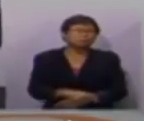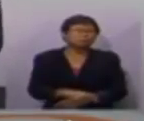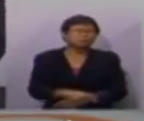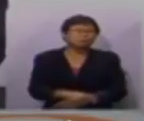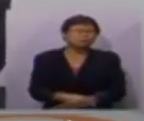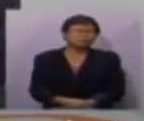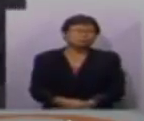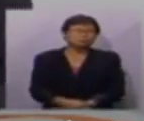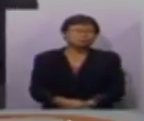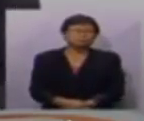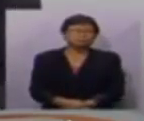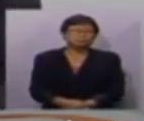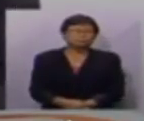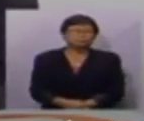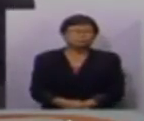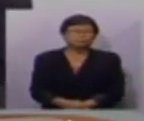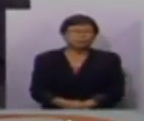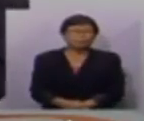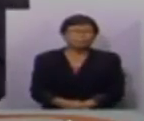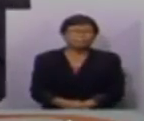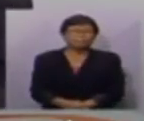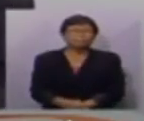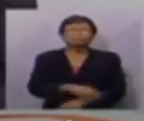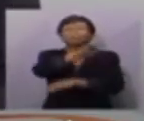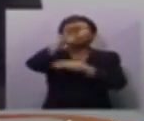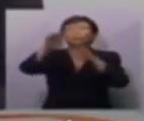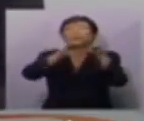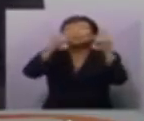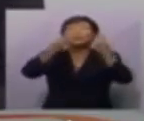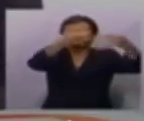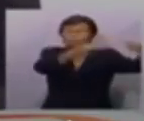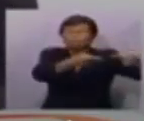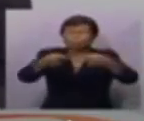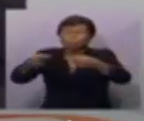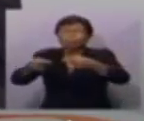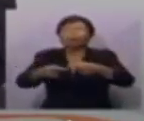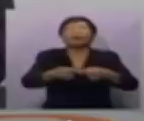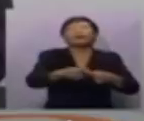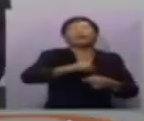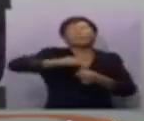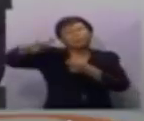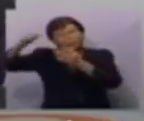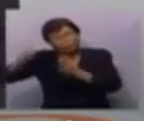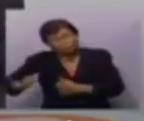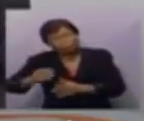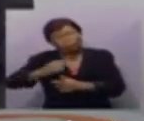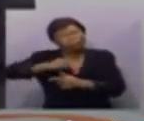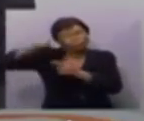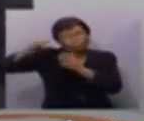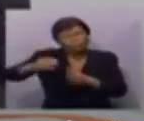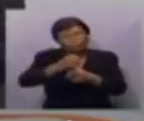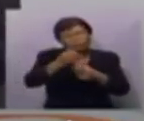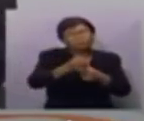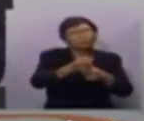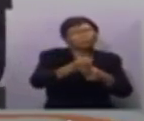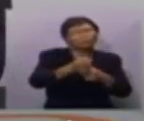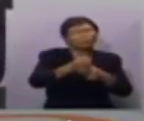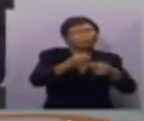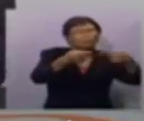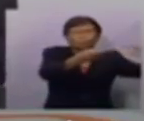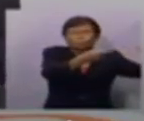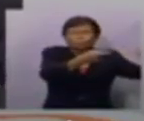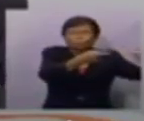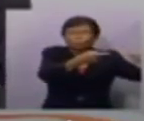Kalau dilihat, kesemua parti bertanding, sama ada di pihak penyandang ataupun parti lawan,